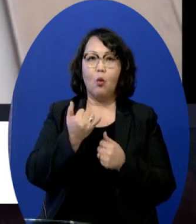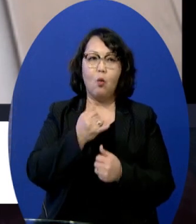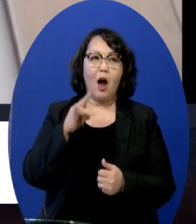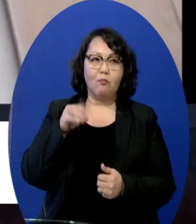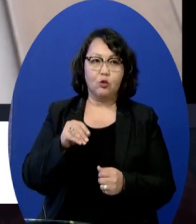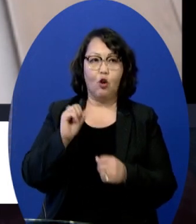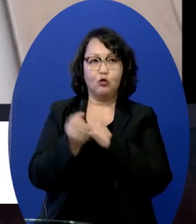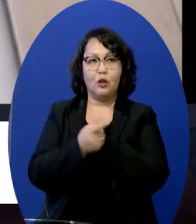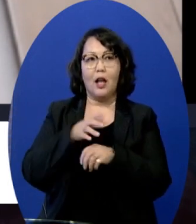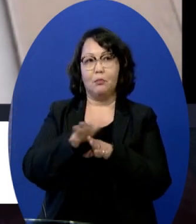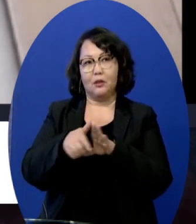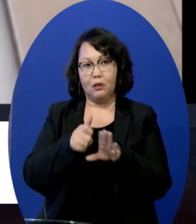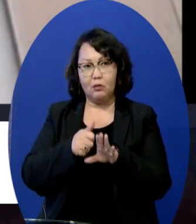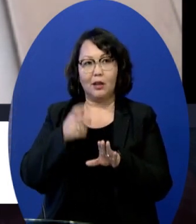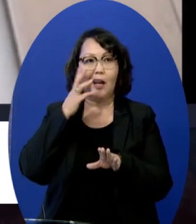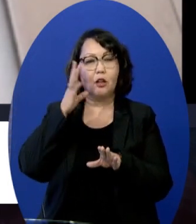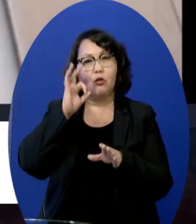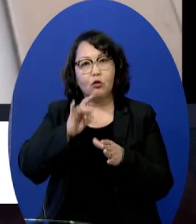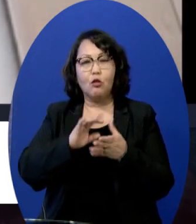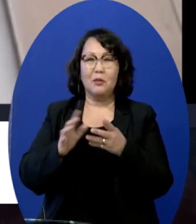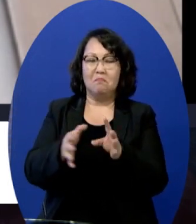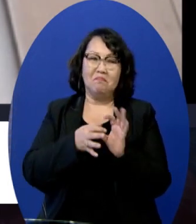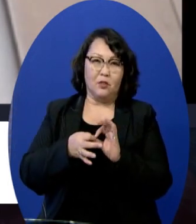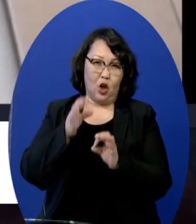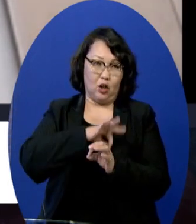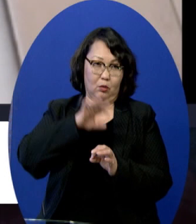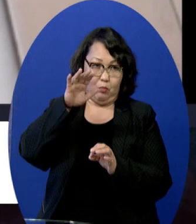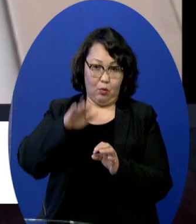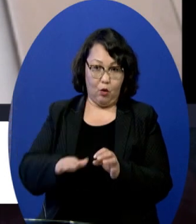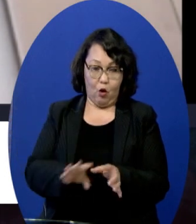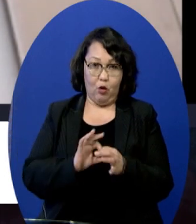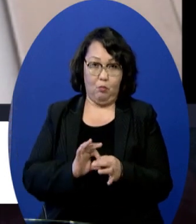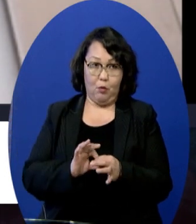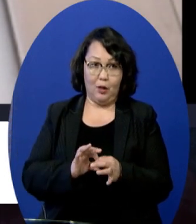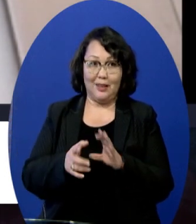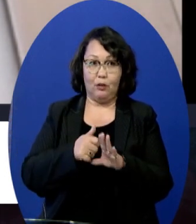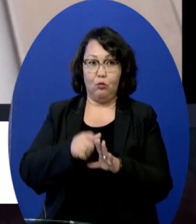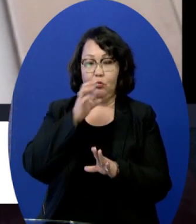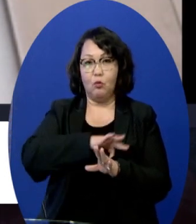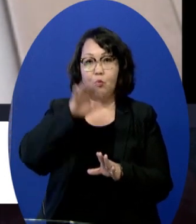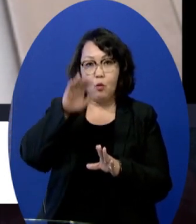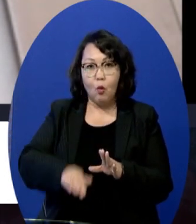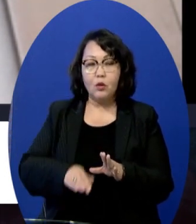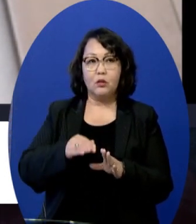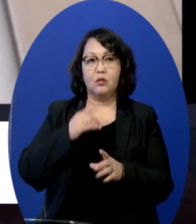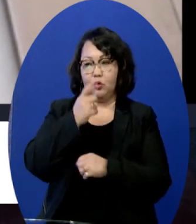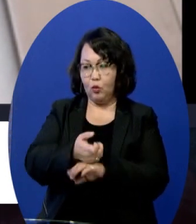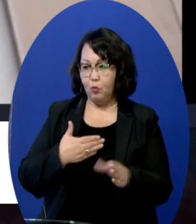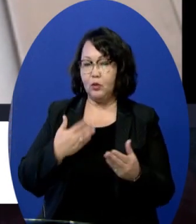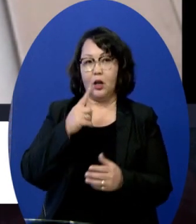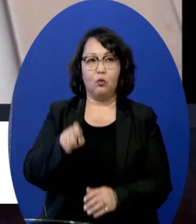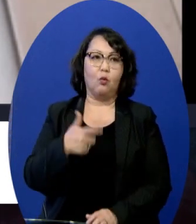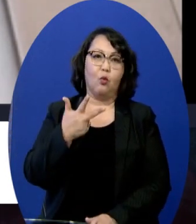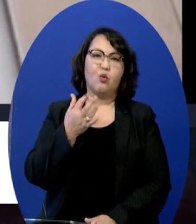татвар, гадаад үйлчилгээний орлого гэх мэт одоо энэ орлогууд бол буурсан нь татварын орлогын буурлалтад одоо өмнөх оны мөн үеэс 1.3 их найт төгрөгөөр одоо буурхад бол гол